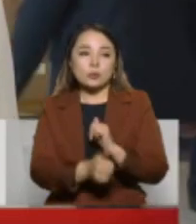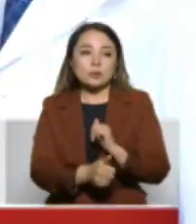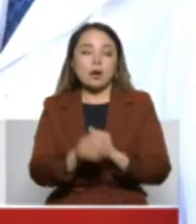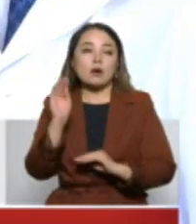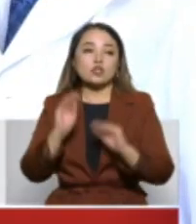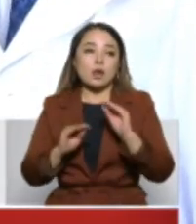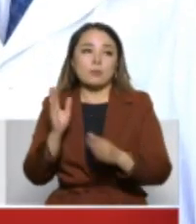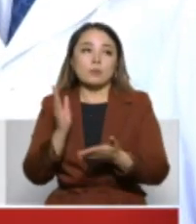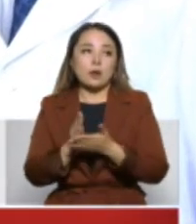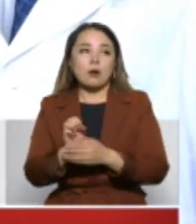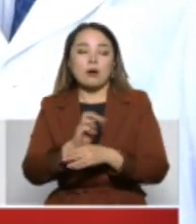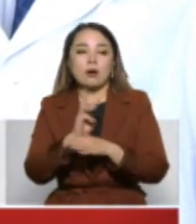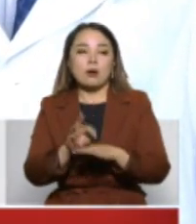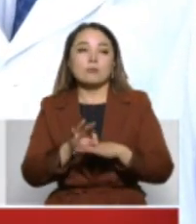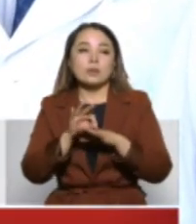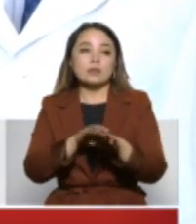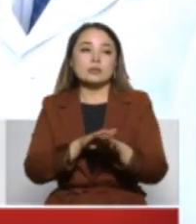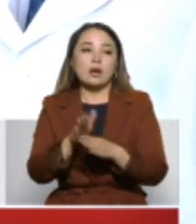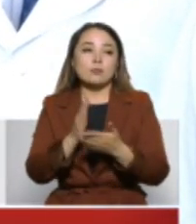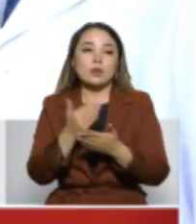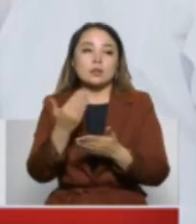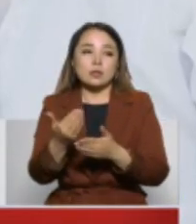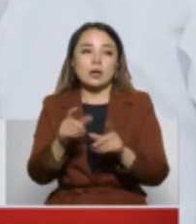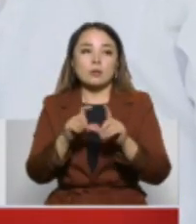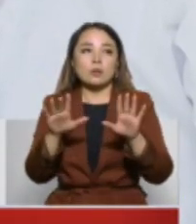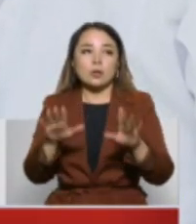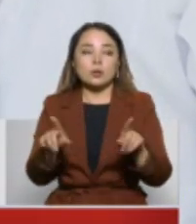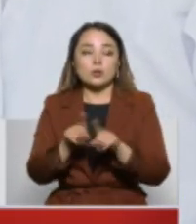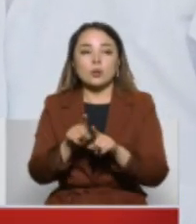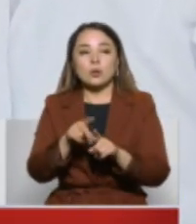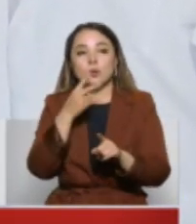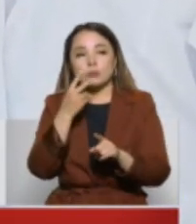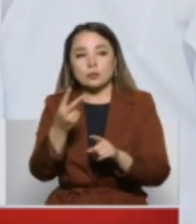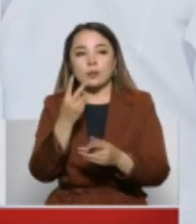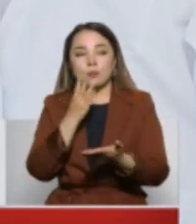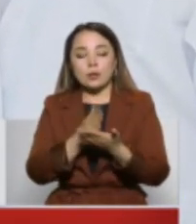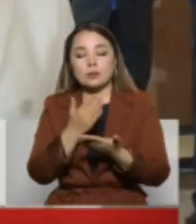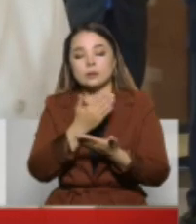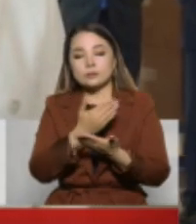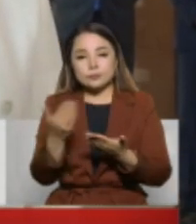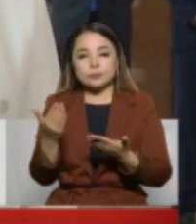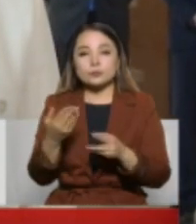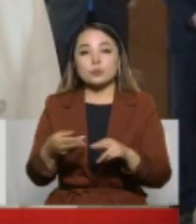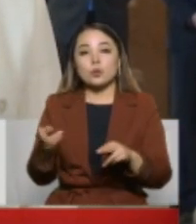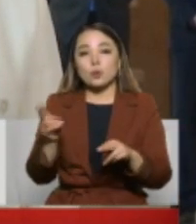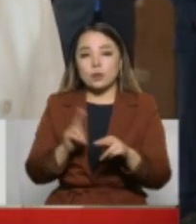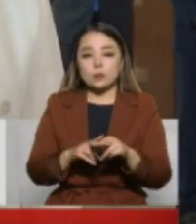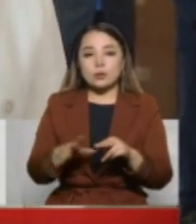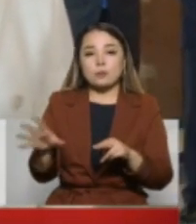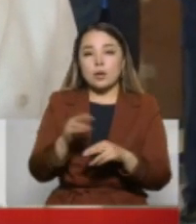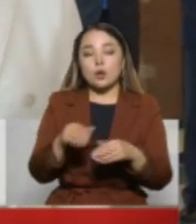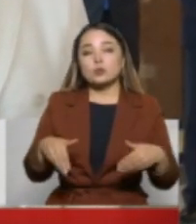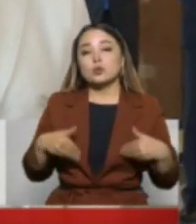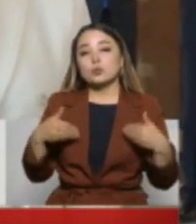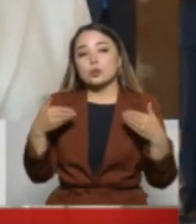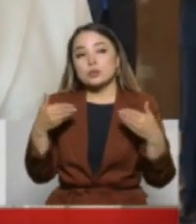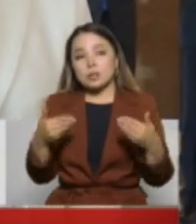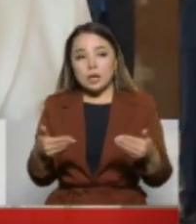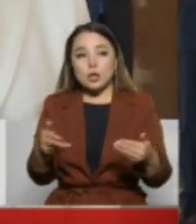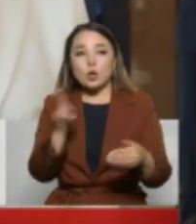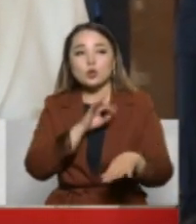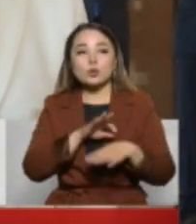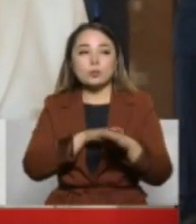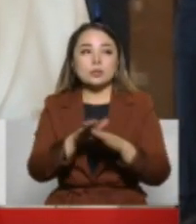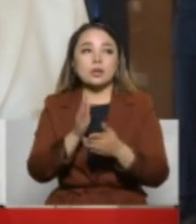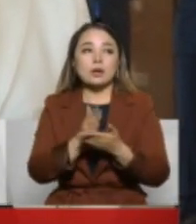жабдықтар мен қамтылғандар осындай мекеме дүниежүзінде өте аз. Сондықтан бәрі құтты болсын, жұмыстарыңыз сол